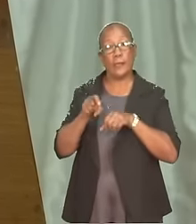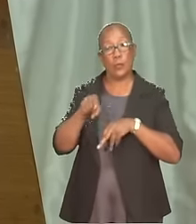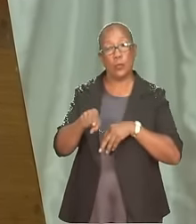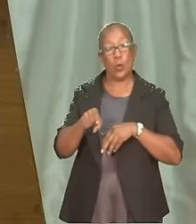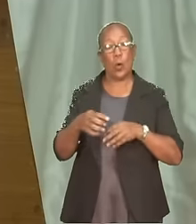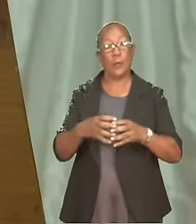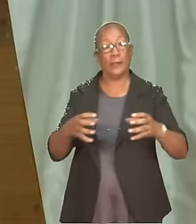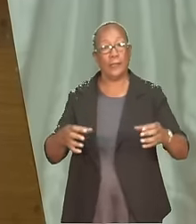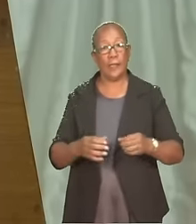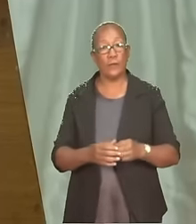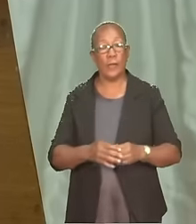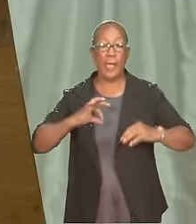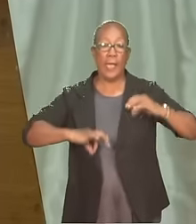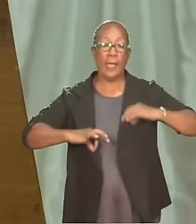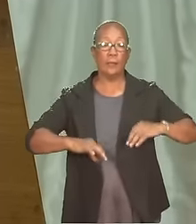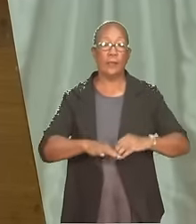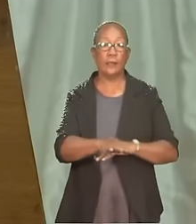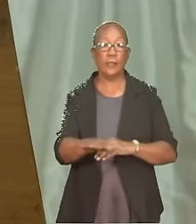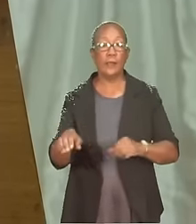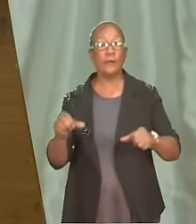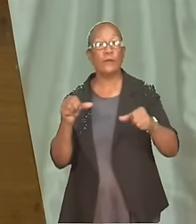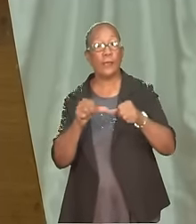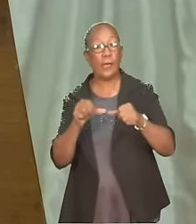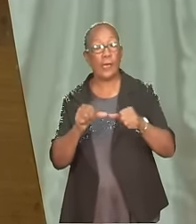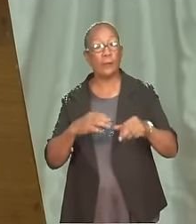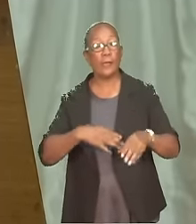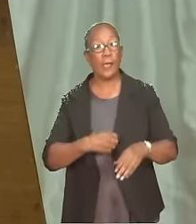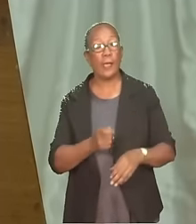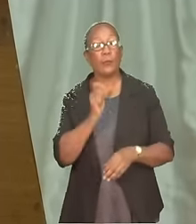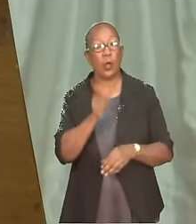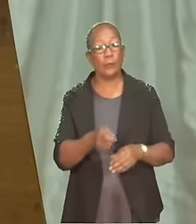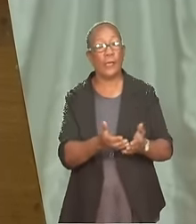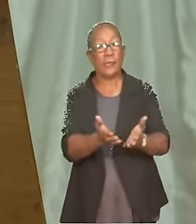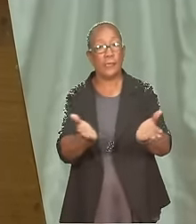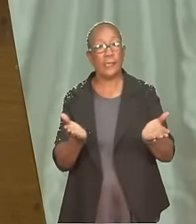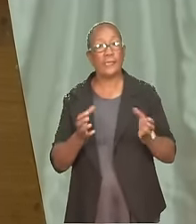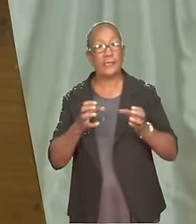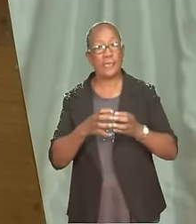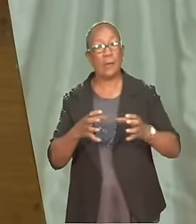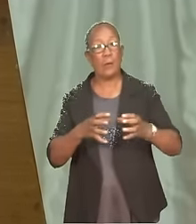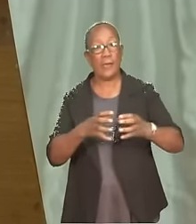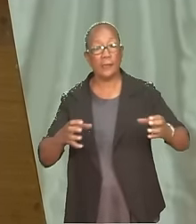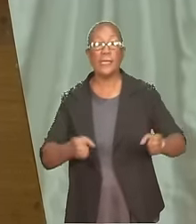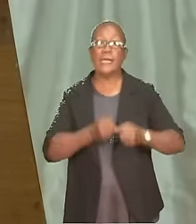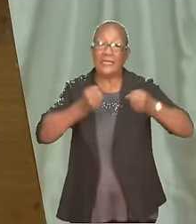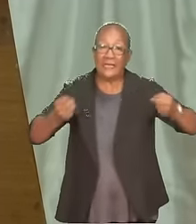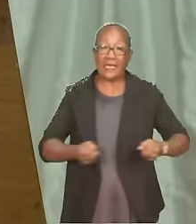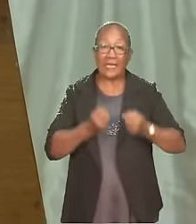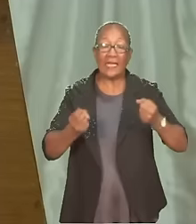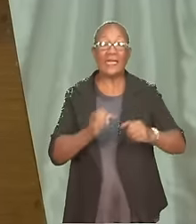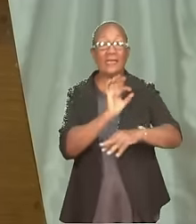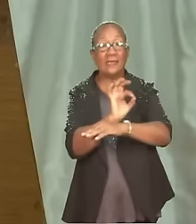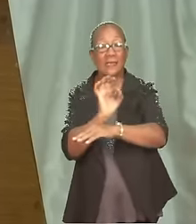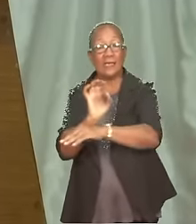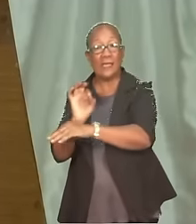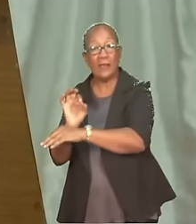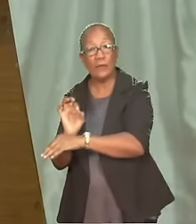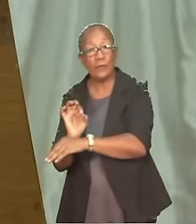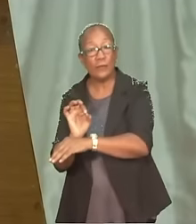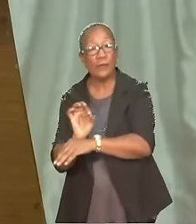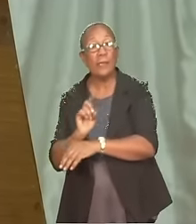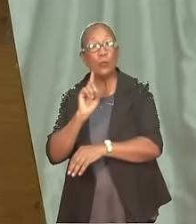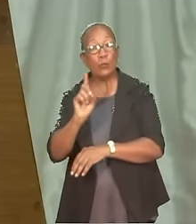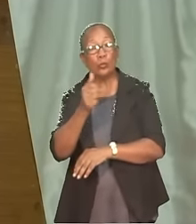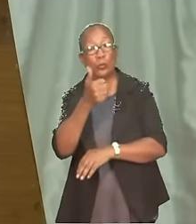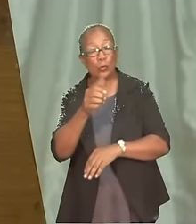En het ministerie van Arbeid heeft opdracht gehad om samen met dat bedrijf, samen met het bedrijfsleven, voor die training zorg te dragen. Dat die ambtenaren goed